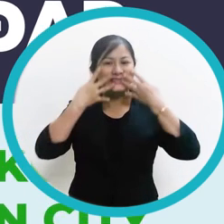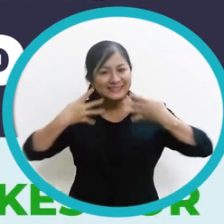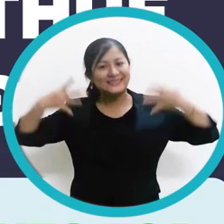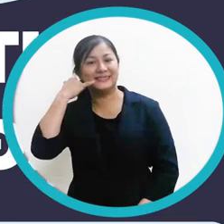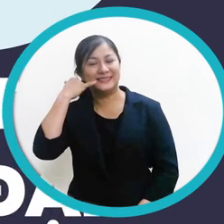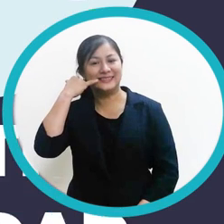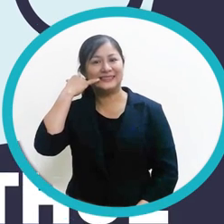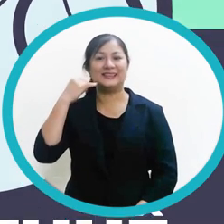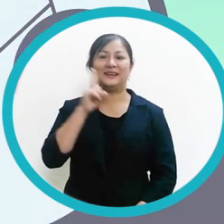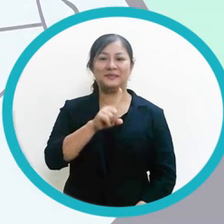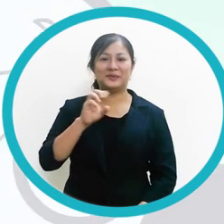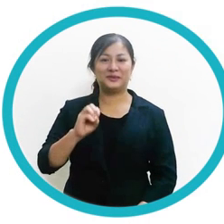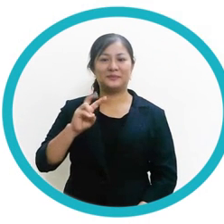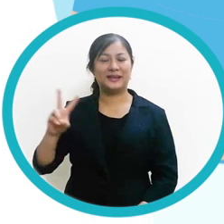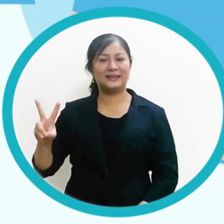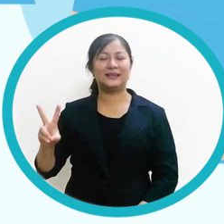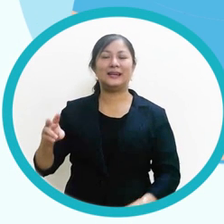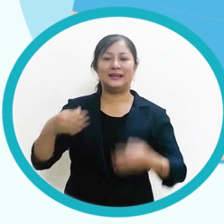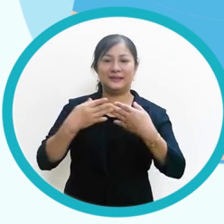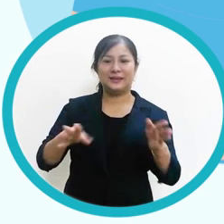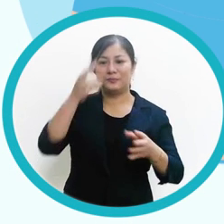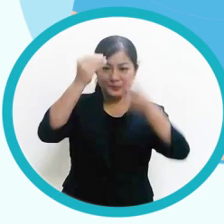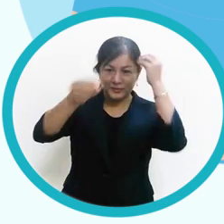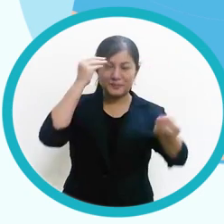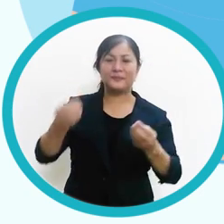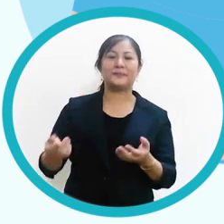của Nam cũng được giải đáp nhanh chóng, thấu đáo, tận tình.